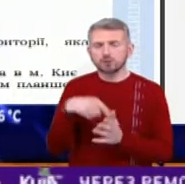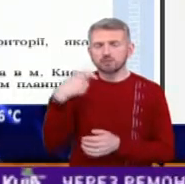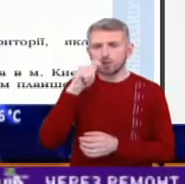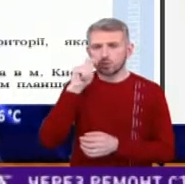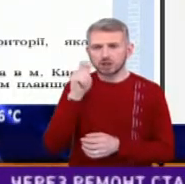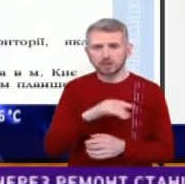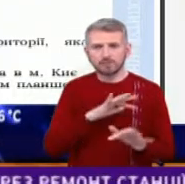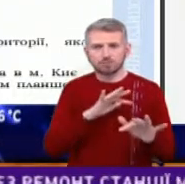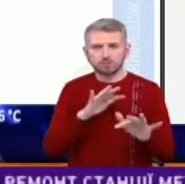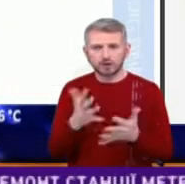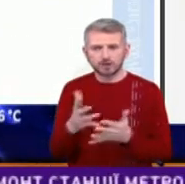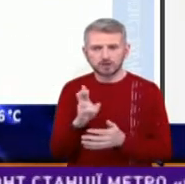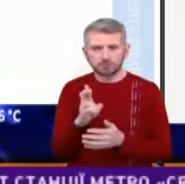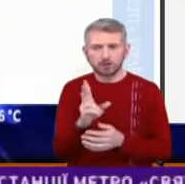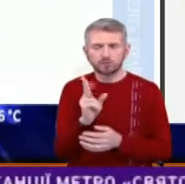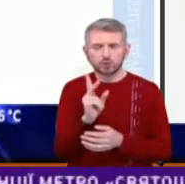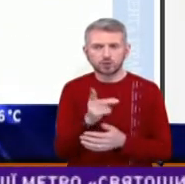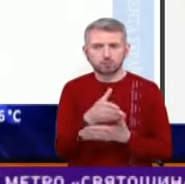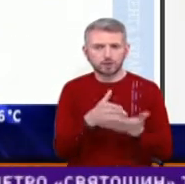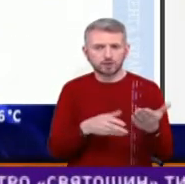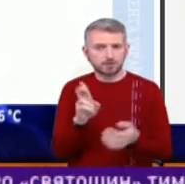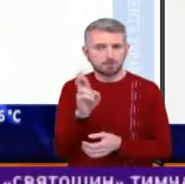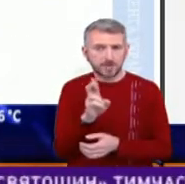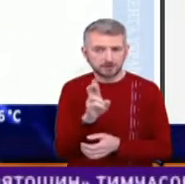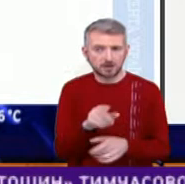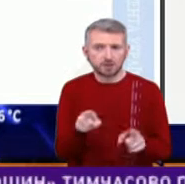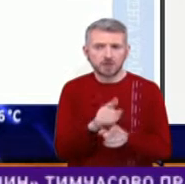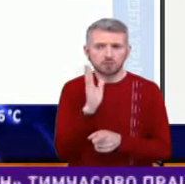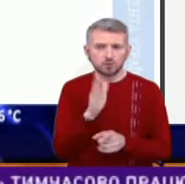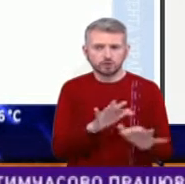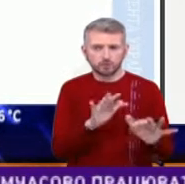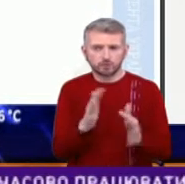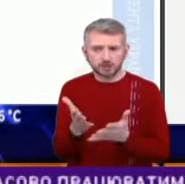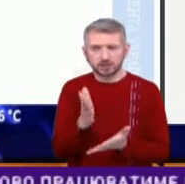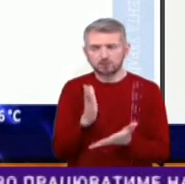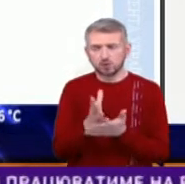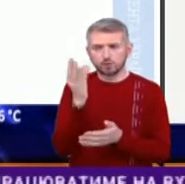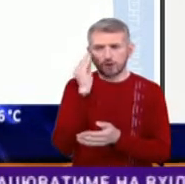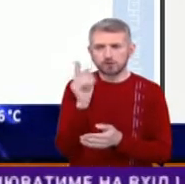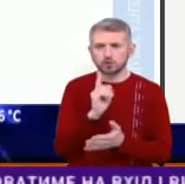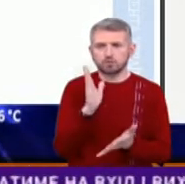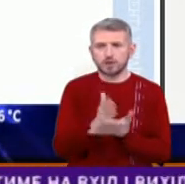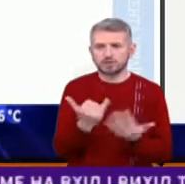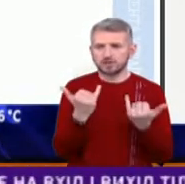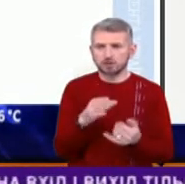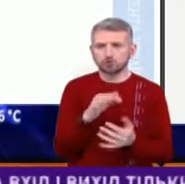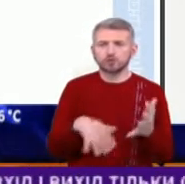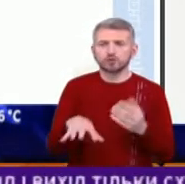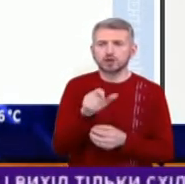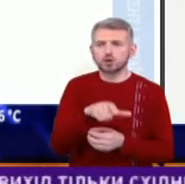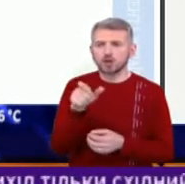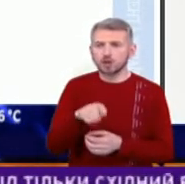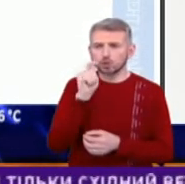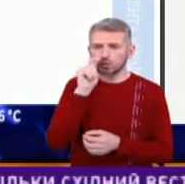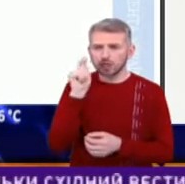України відбувалися б в другій половині березня, ну вони так і будуть відбуватися, це мається на увазі, що прямо от зараз, то з усіх громадян